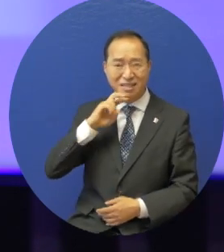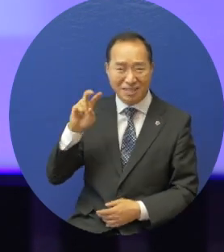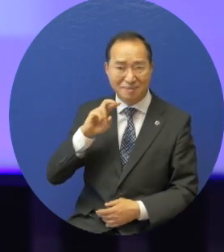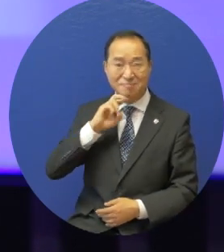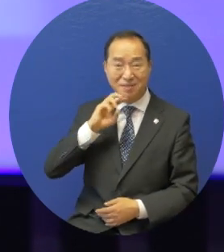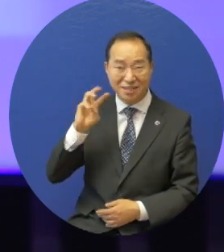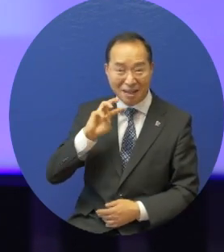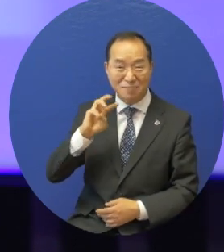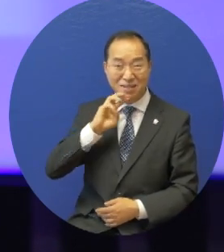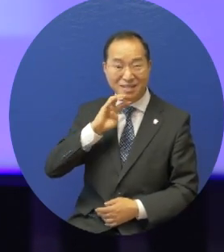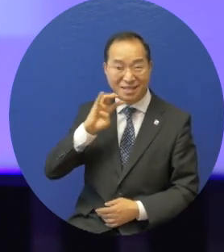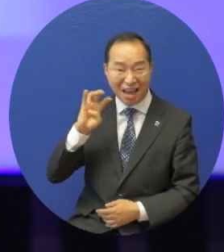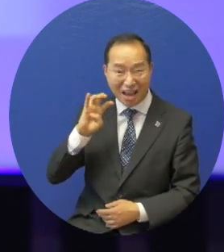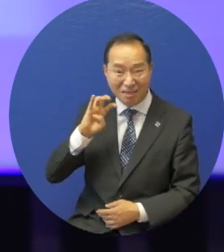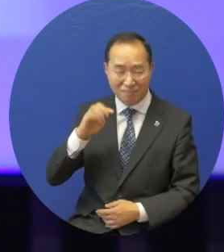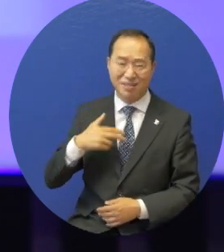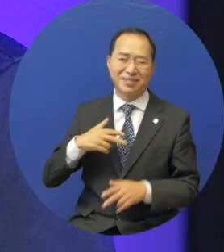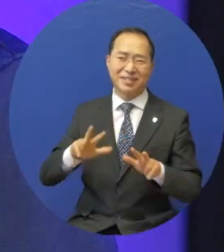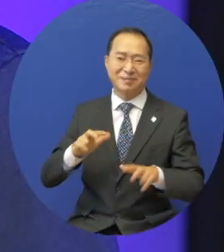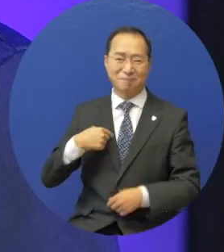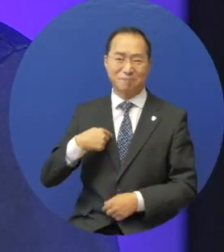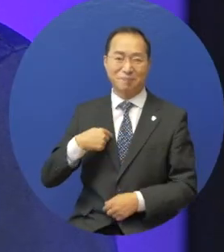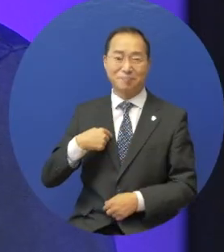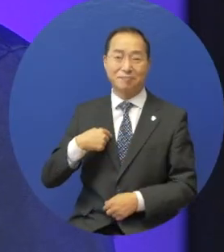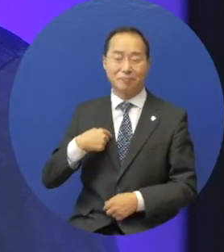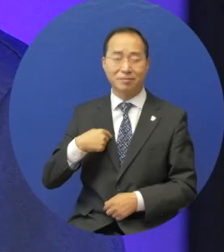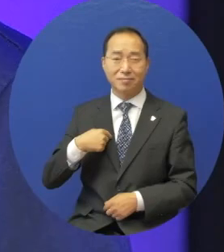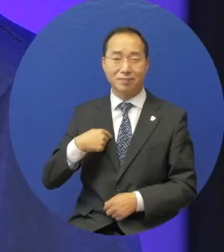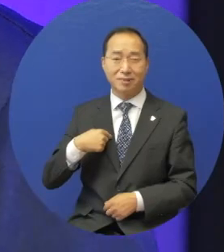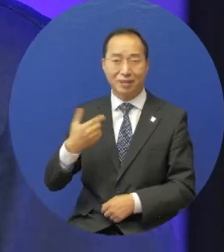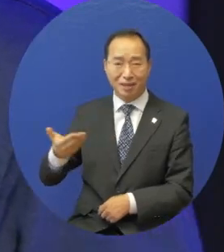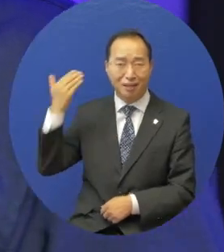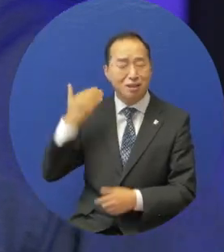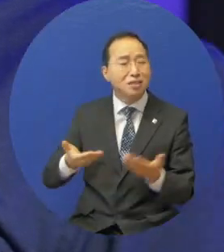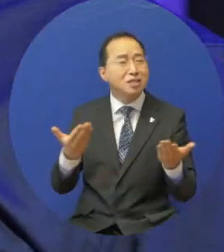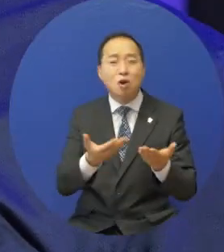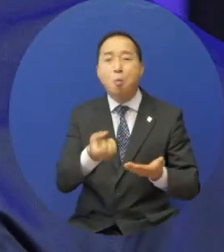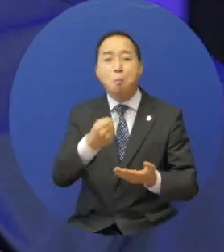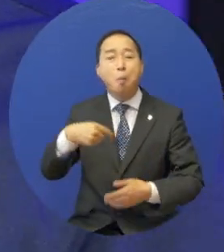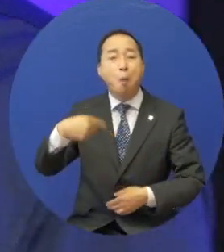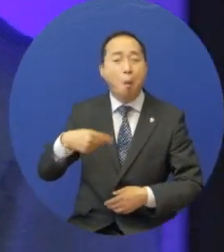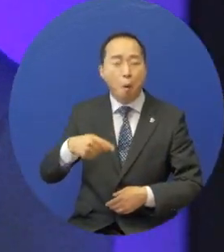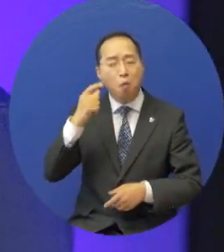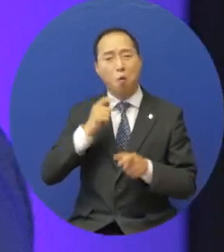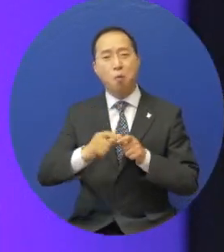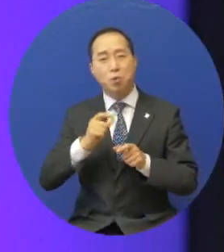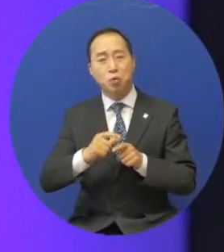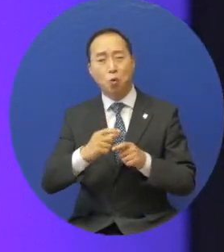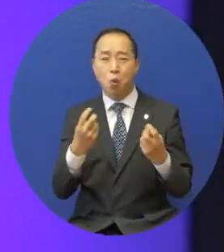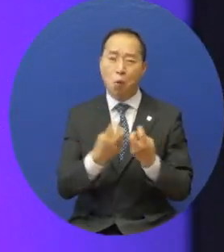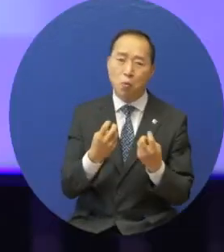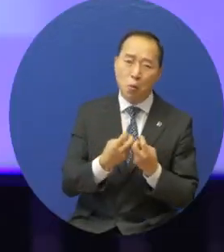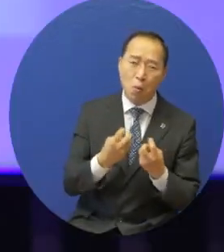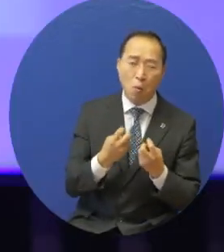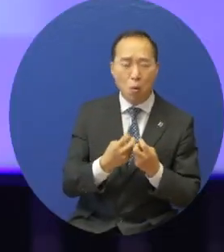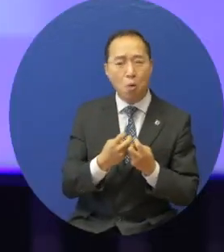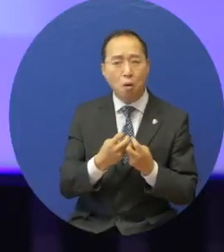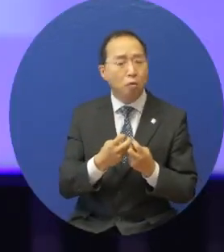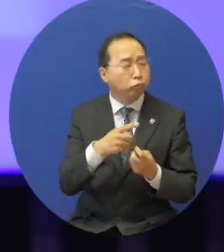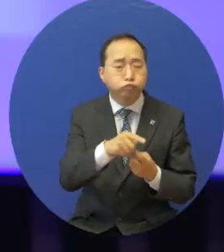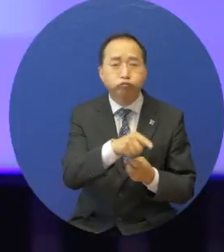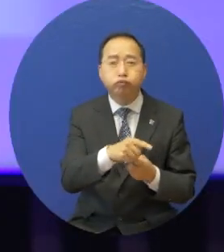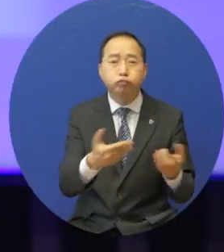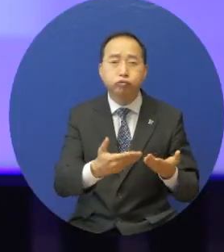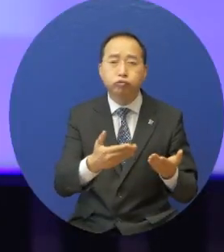30대를 보냈고 지금 40대 후반으로 접어들었는데요. 정말 고민이 많이 되지요. 무엇을 할 것인가, 어떻게 할 것인가, 그리고 그것이